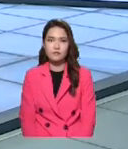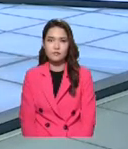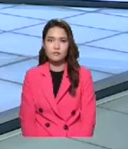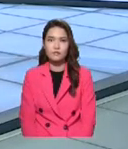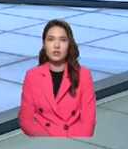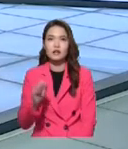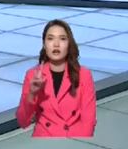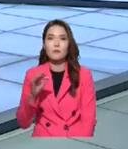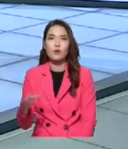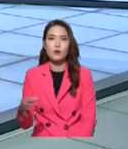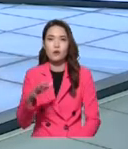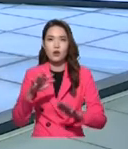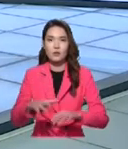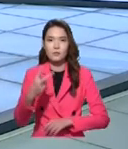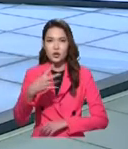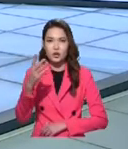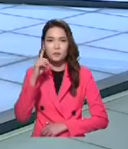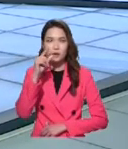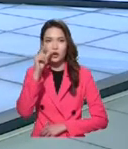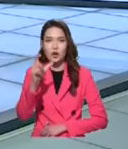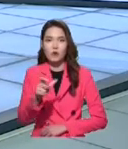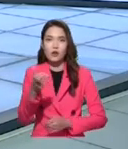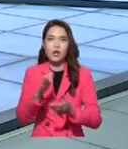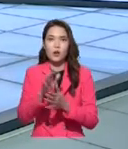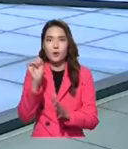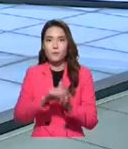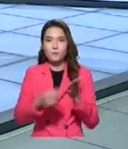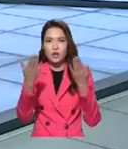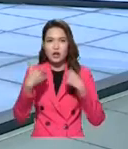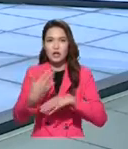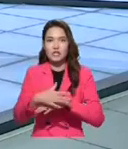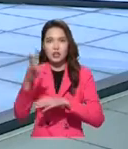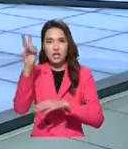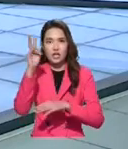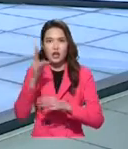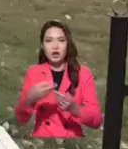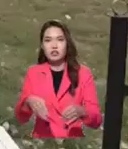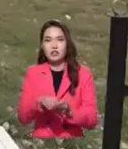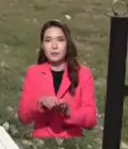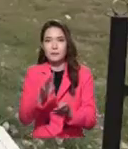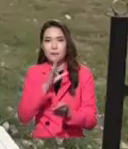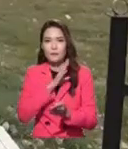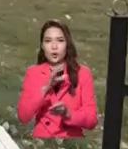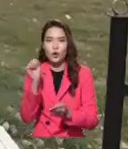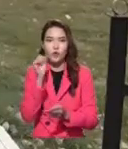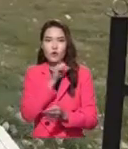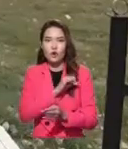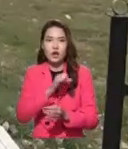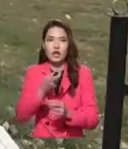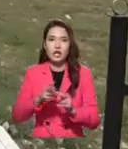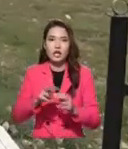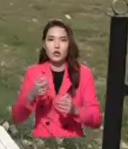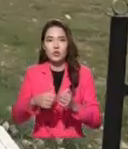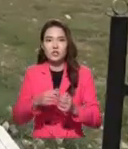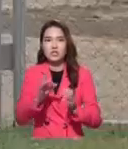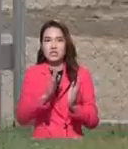Ақмола облысында 24 жастағы жігіт танысын өлтіріп, денесін даладағы дәретханаға көміп кеткен. Ұрлық және бопсалау бойынша орташа режимдегі